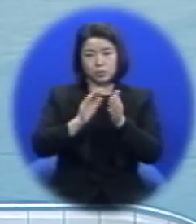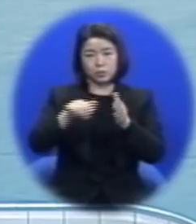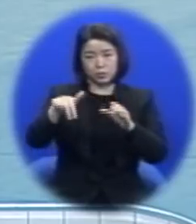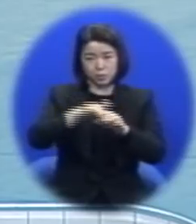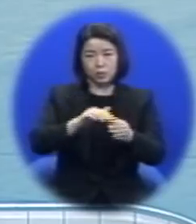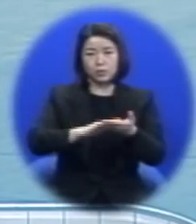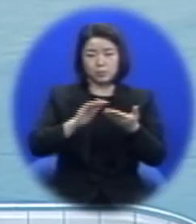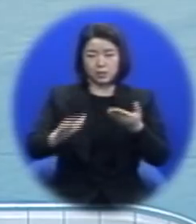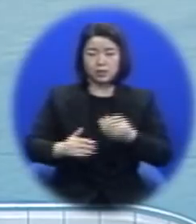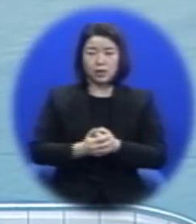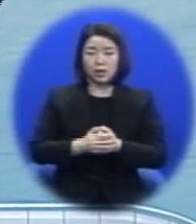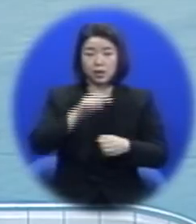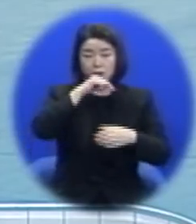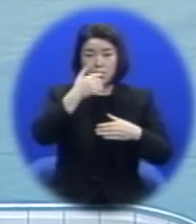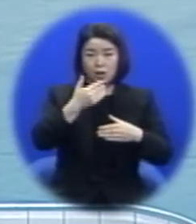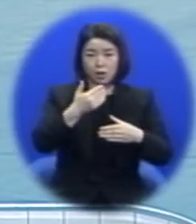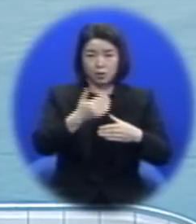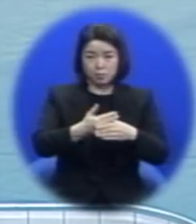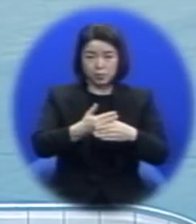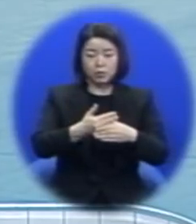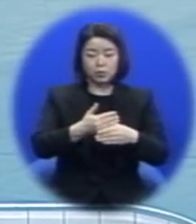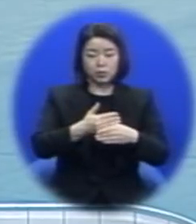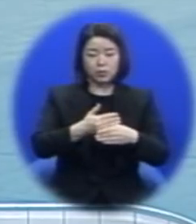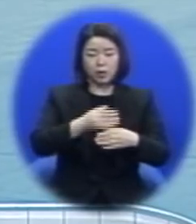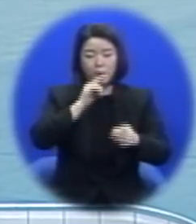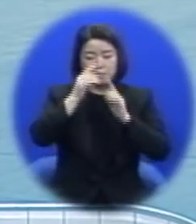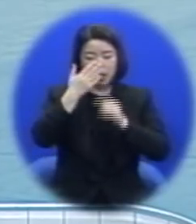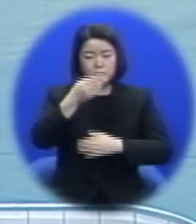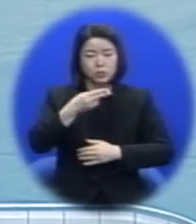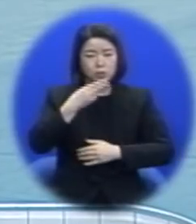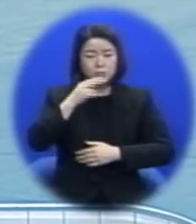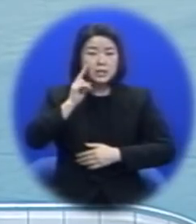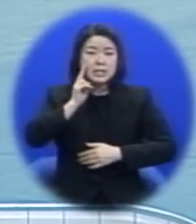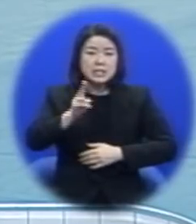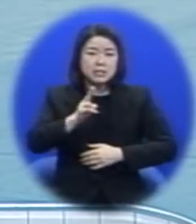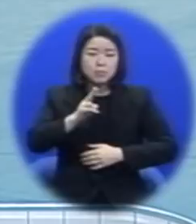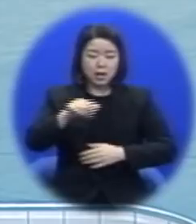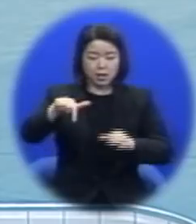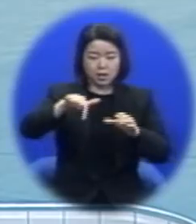북한은 말할 수 없는 기독교 박해 국가입니다.